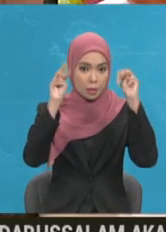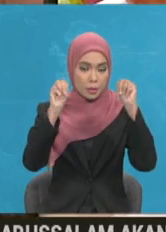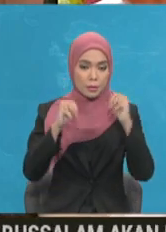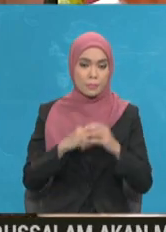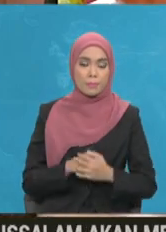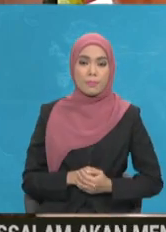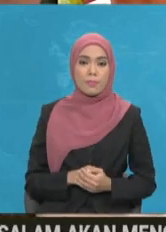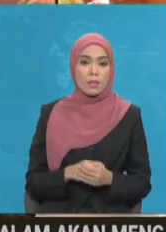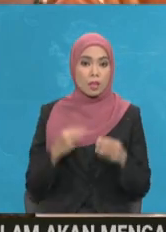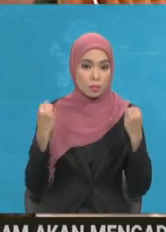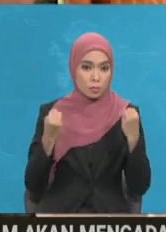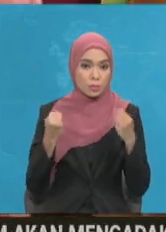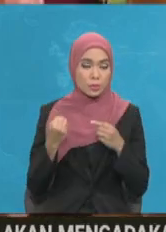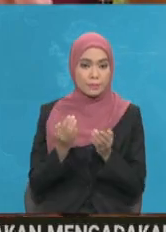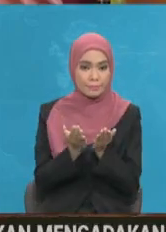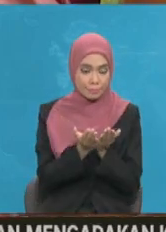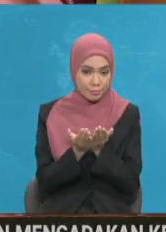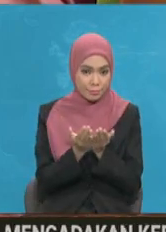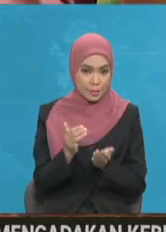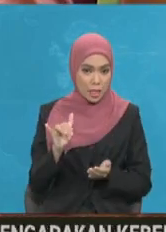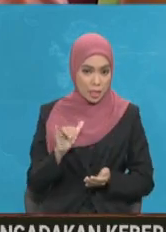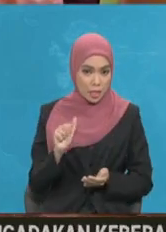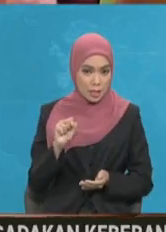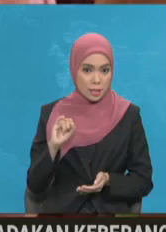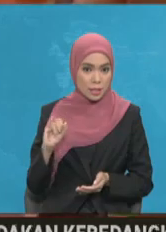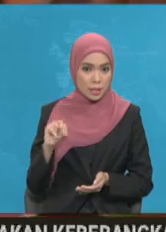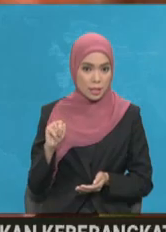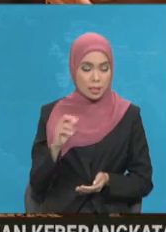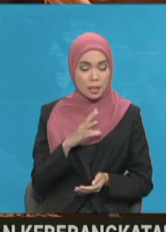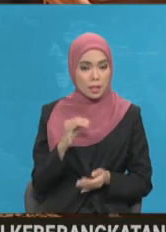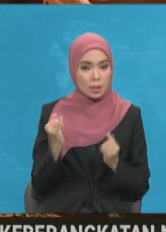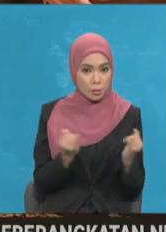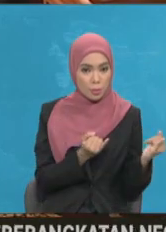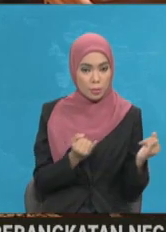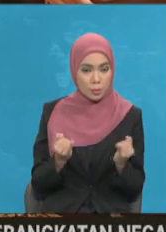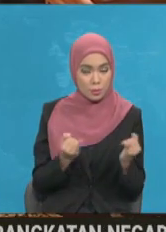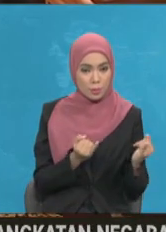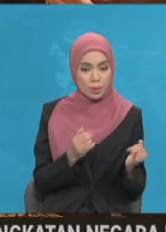penyisihan majelis antaranya bacaan Yasin dan Tahlil dan sembahyang